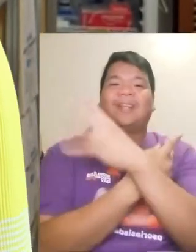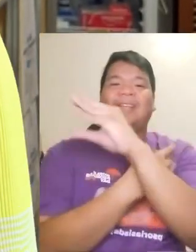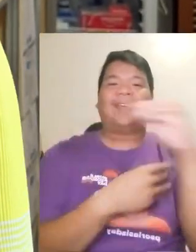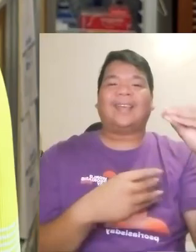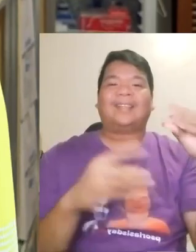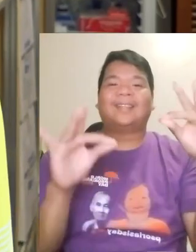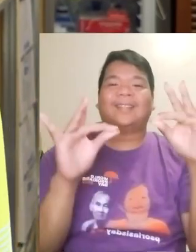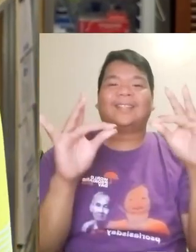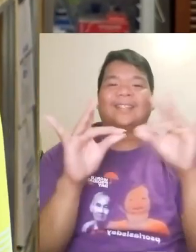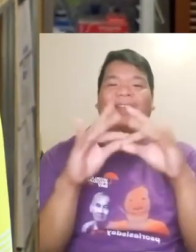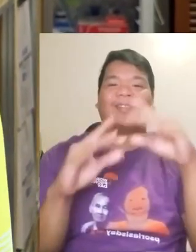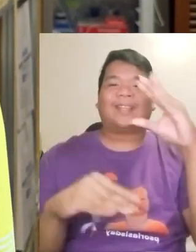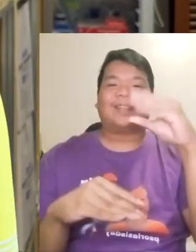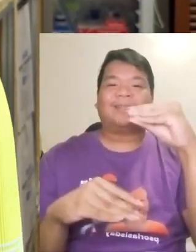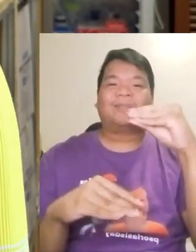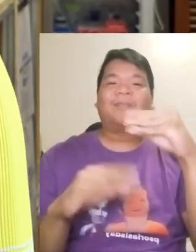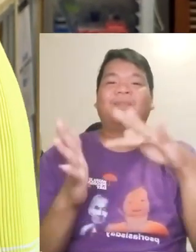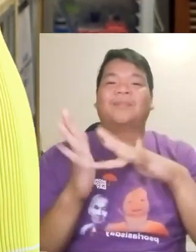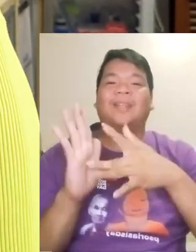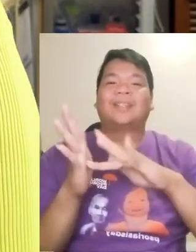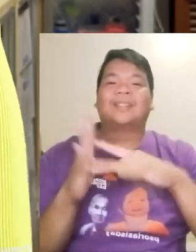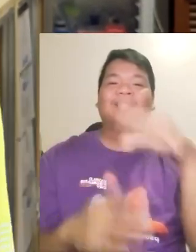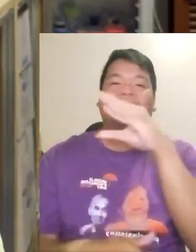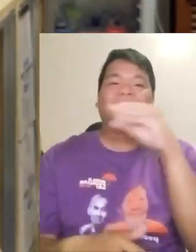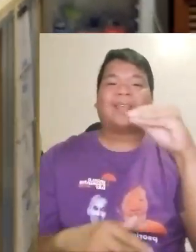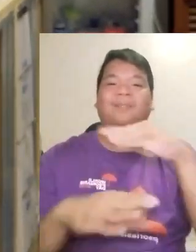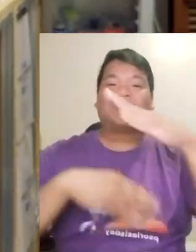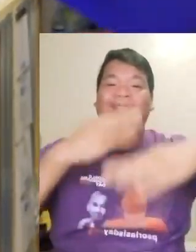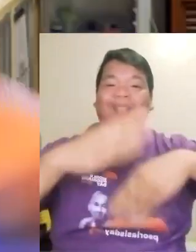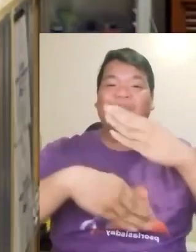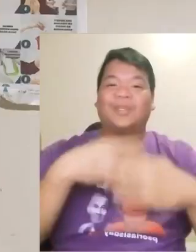Libre at magdiskwento ang mga gamot at procedures.